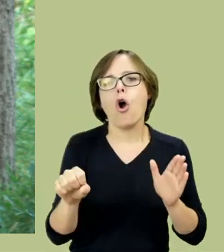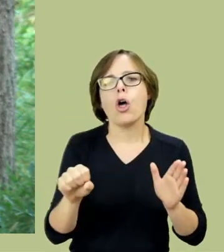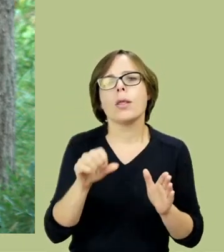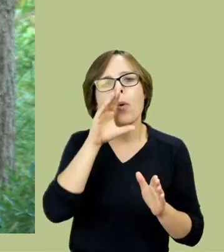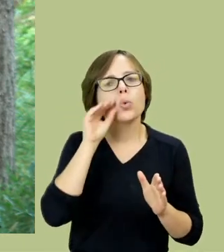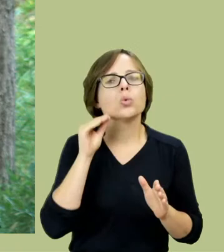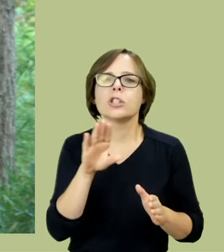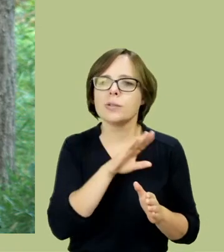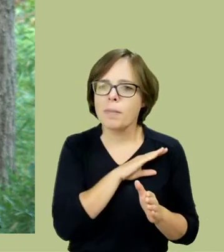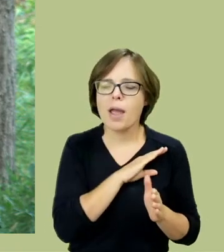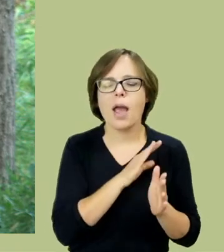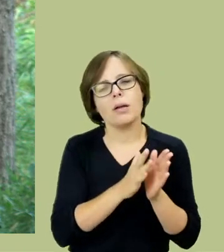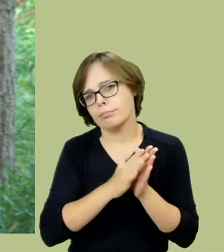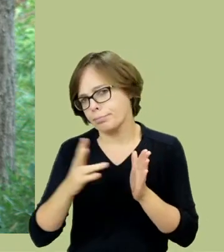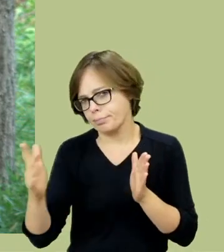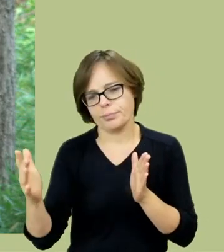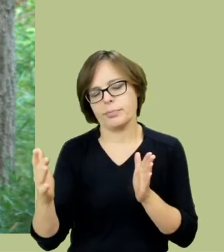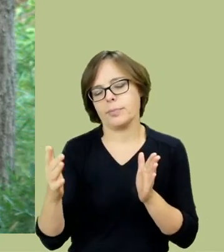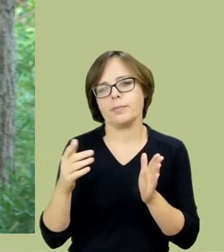również jeszcze